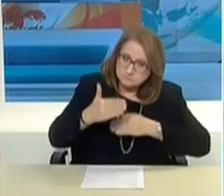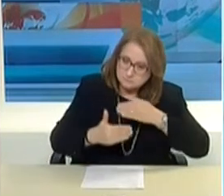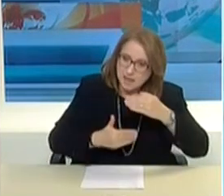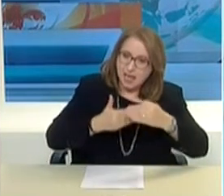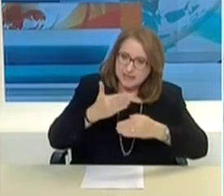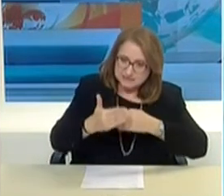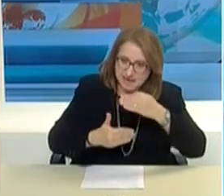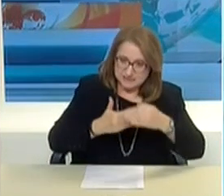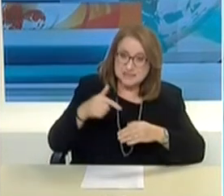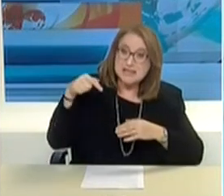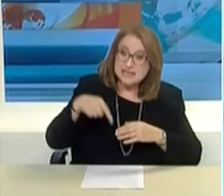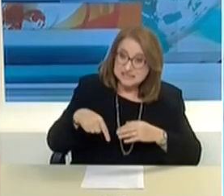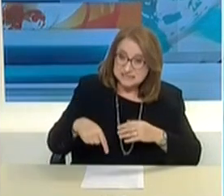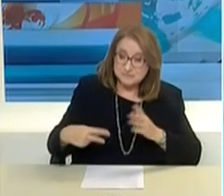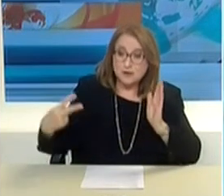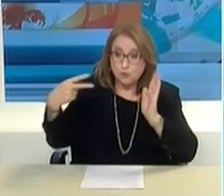Σήμερα